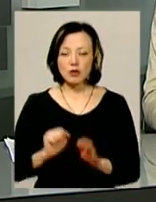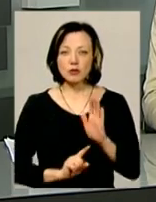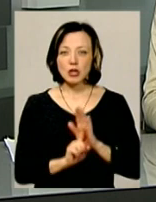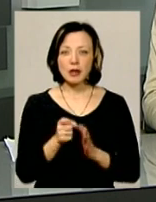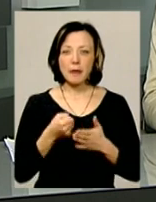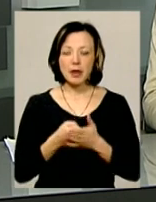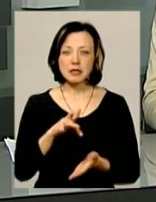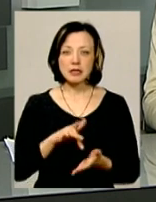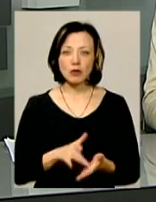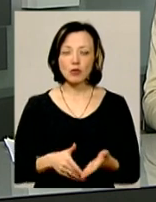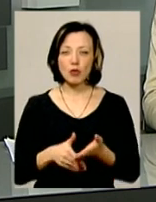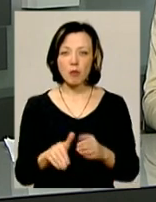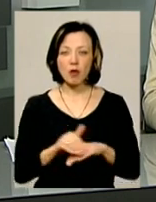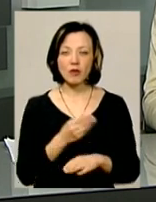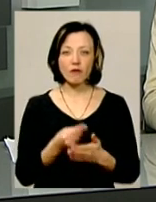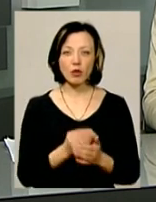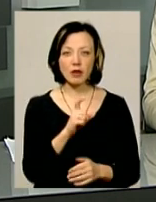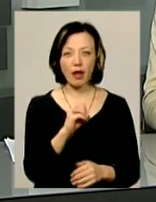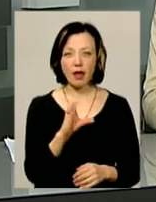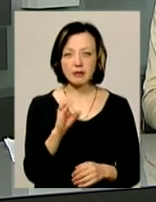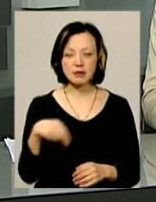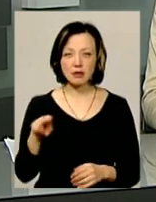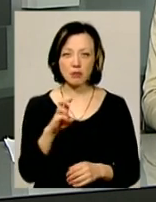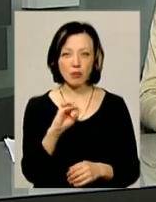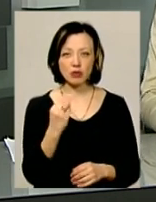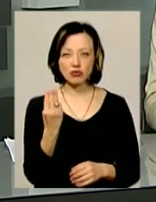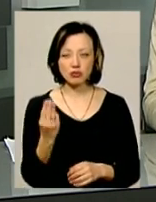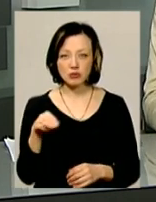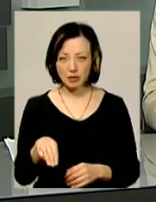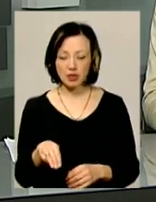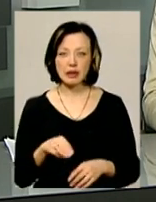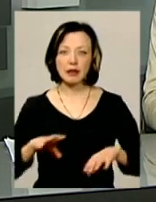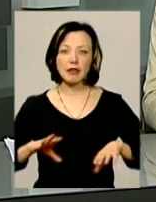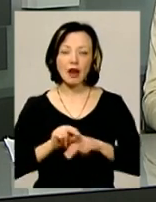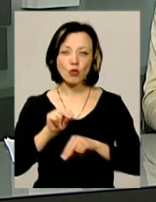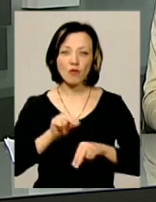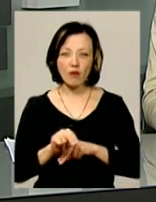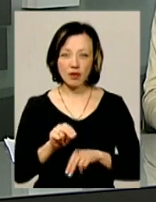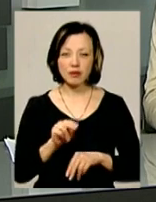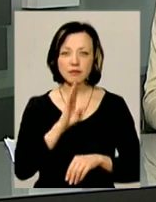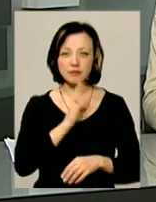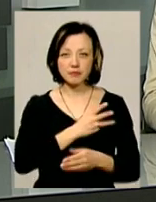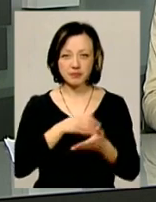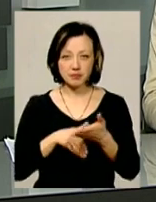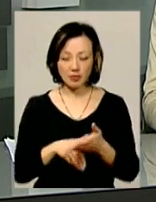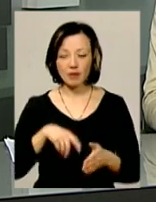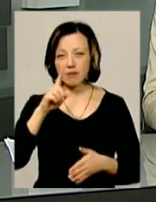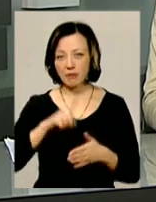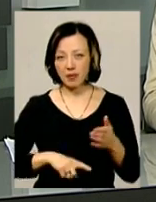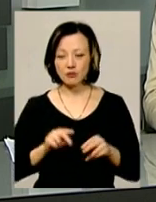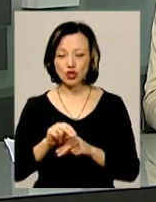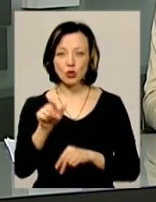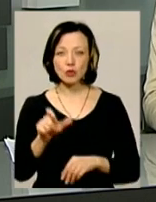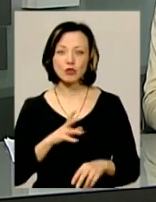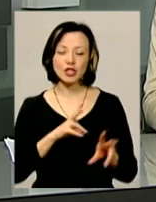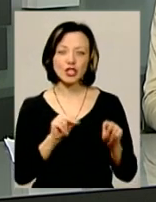соціальної допомоги, що діє при благодійному фонді «Хесед-Бешт». Тренування проводить волонтерка Ольга Бацуровська. Вона переконує, йога вчить людину